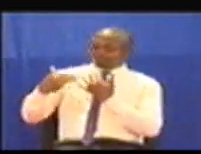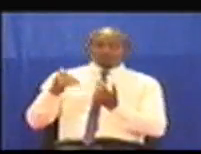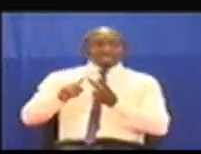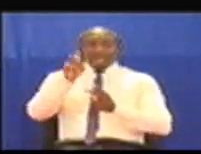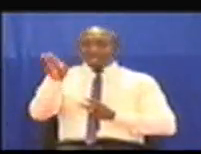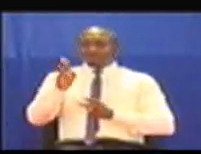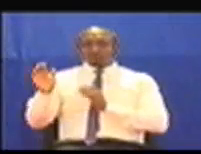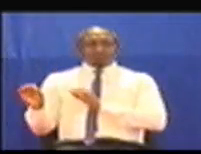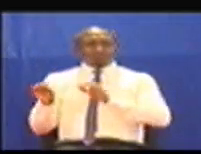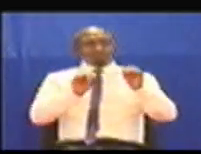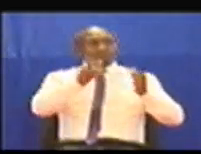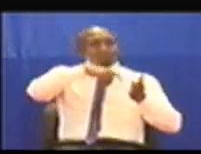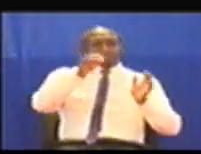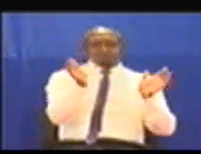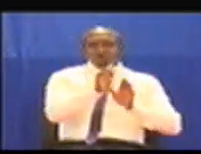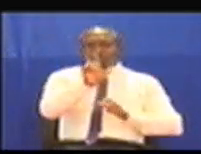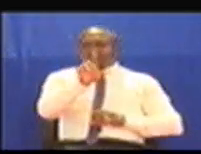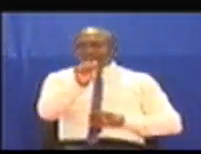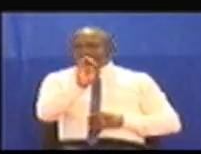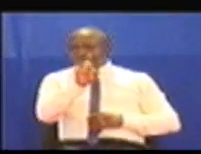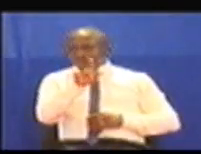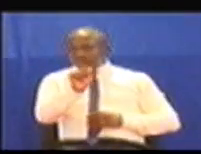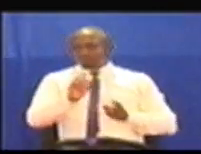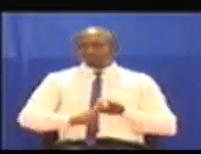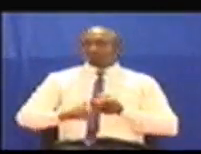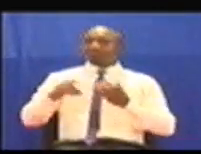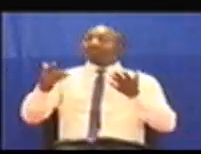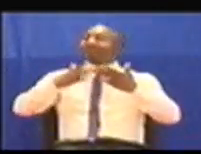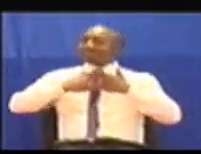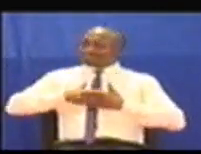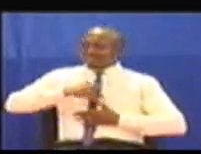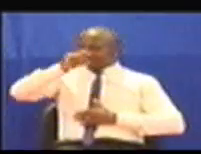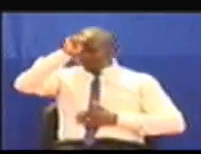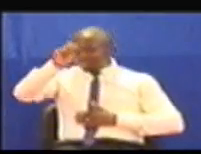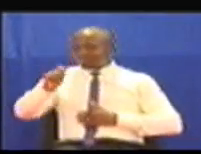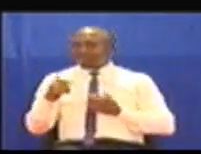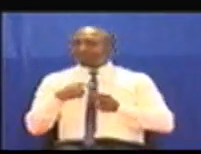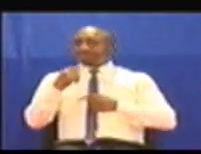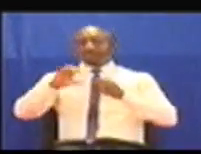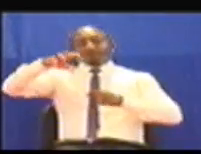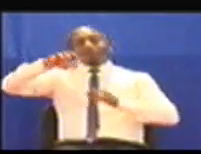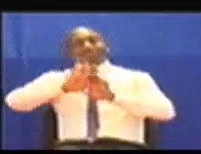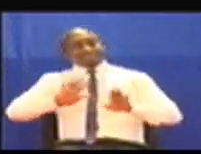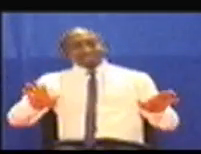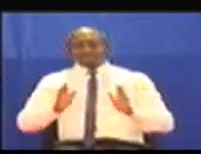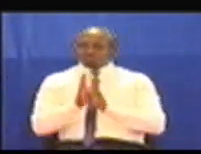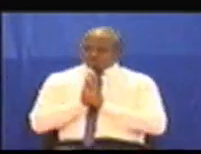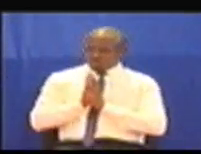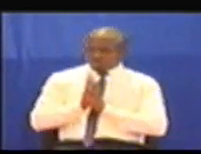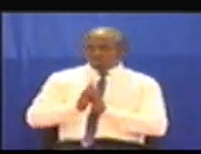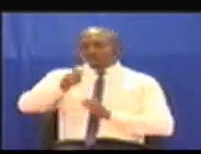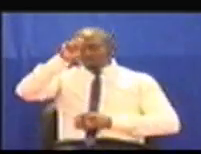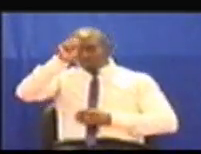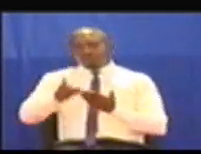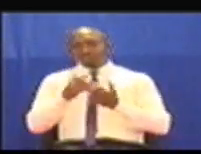pale mji mdogo wa Laela. Mheshimiwa Naibu Spika, asante sana Mheshimiwa, kengele yapi imeshagonga. Nakushukuru sana Mheshimiwa Naibu